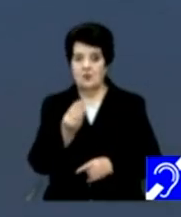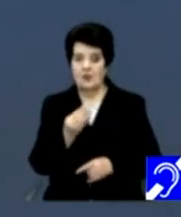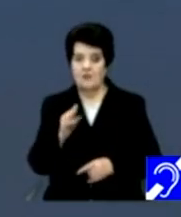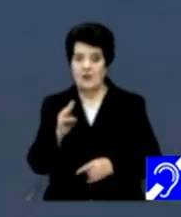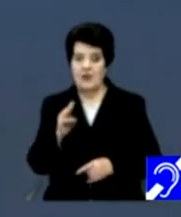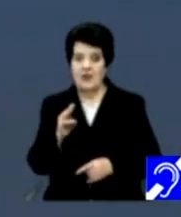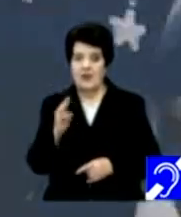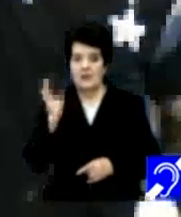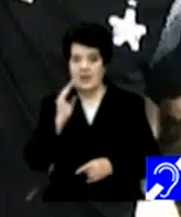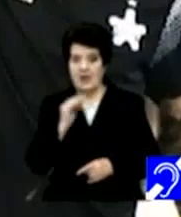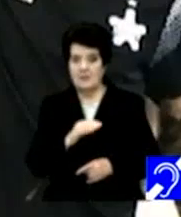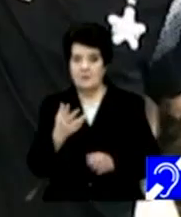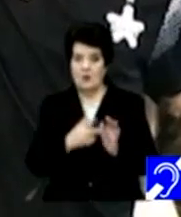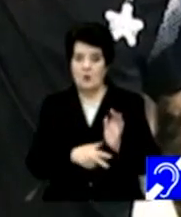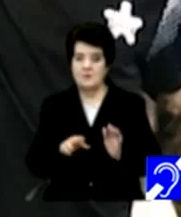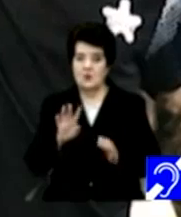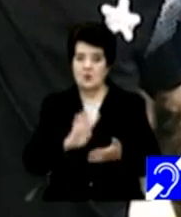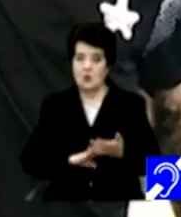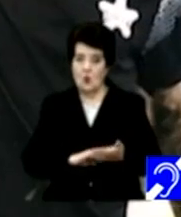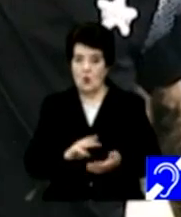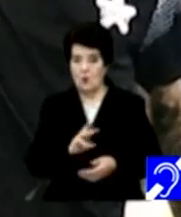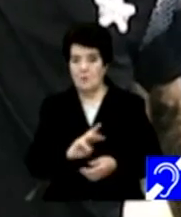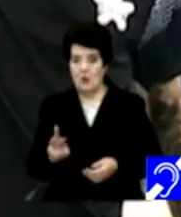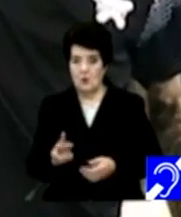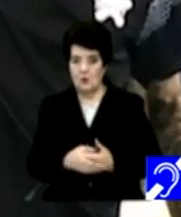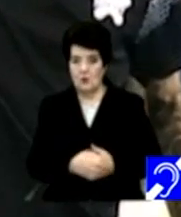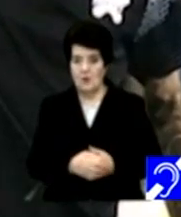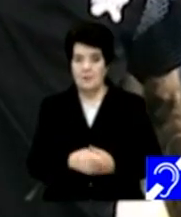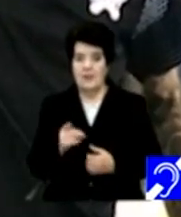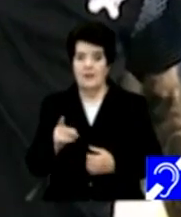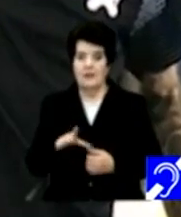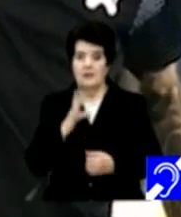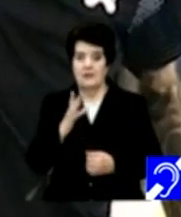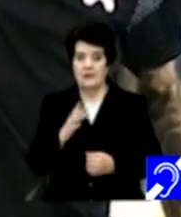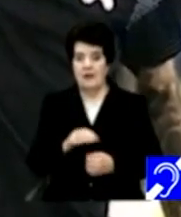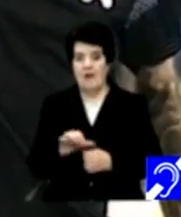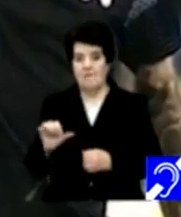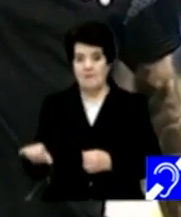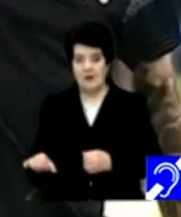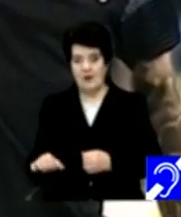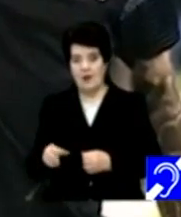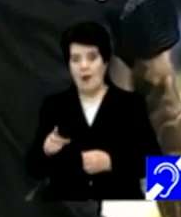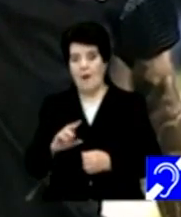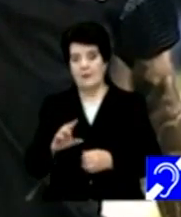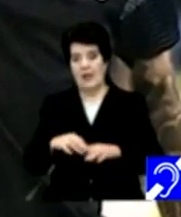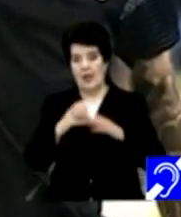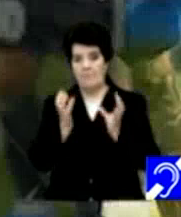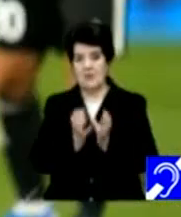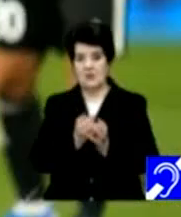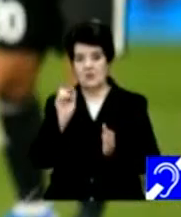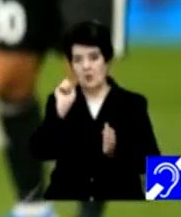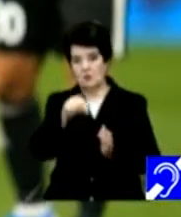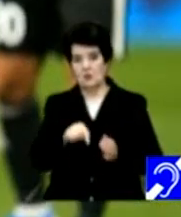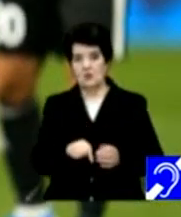Tiraspol a fost marcat în minutul 89 prin Sebastian Thiel. Printr-un șut spectaculos din afara careului, iar mingea s-a dus direct în vincul porții.